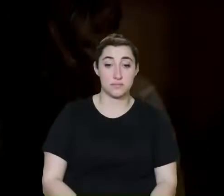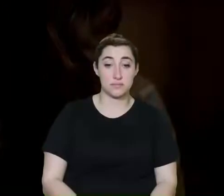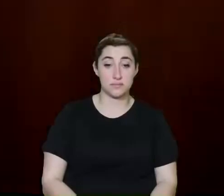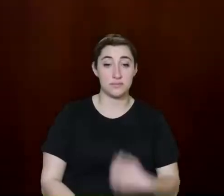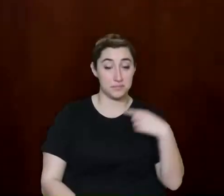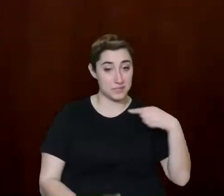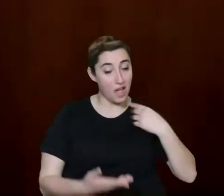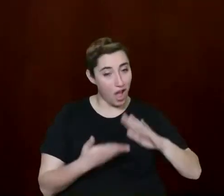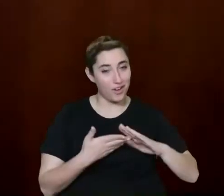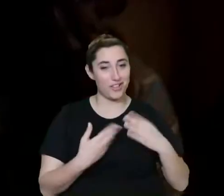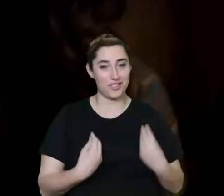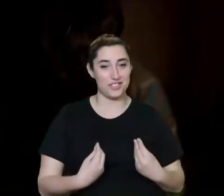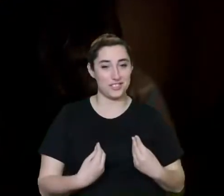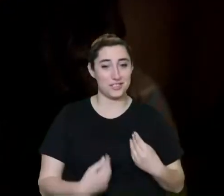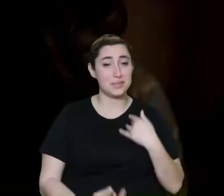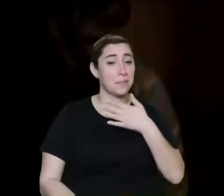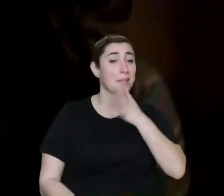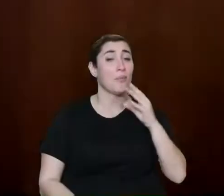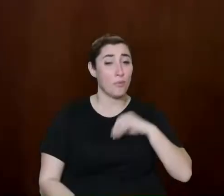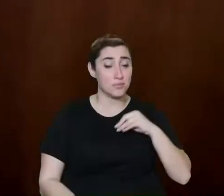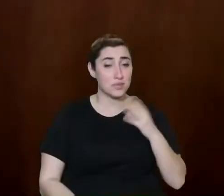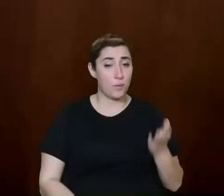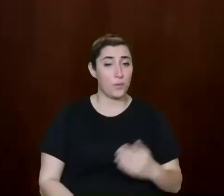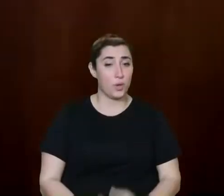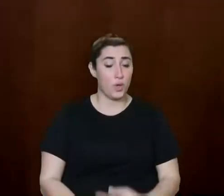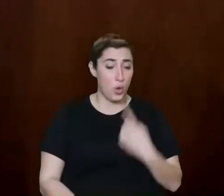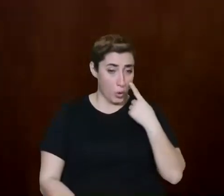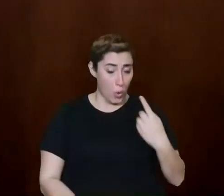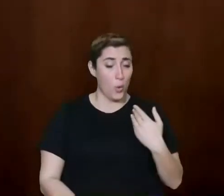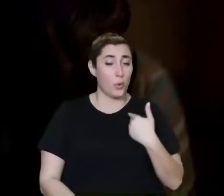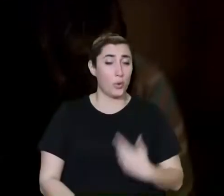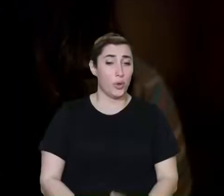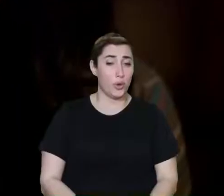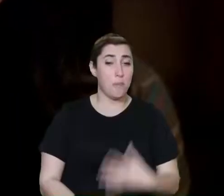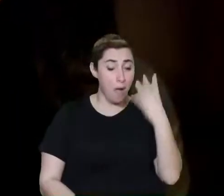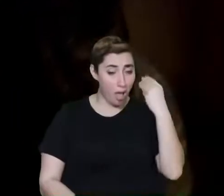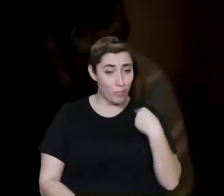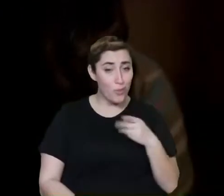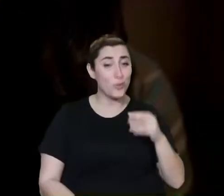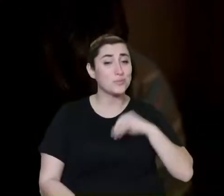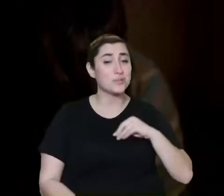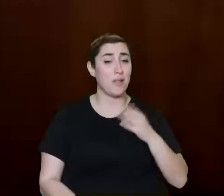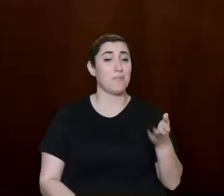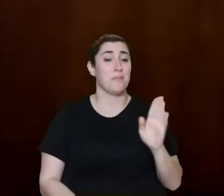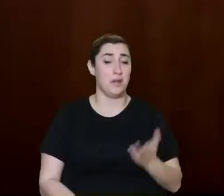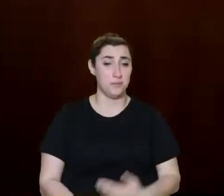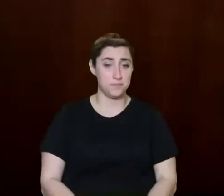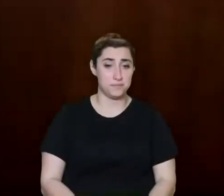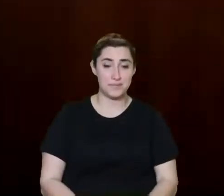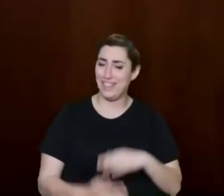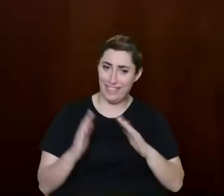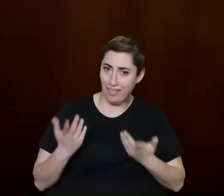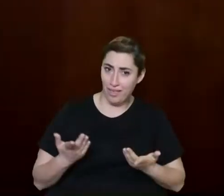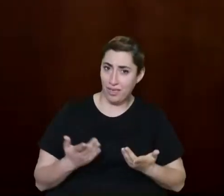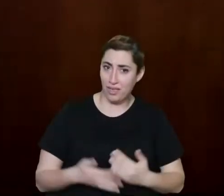Biz arkadaşız. Bilmez miyim? Görmez miyim? Anlamaz mıyım sanırsın bacım?